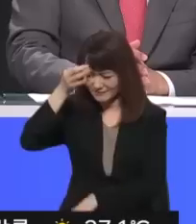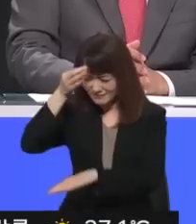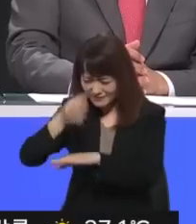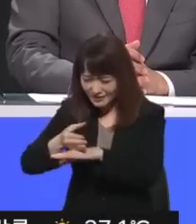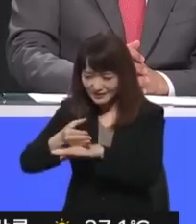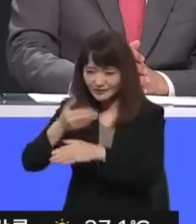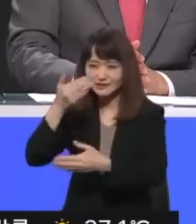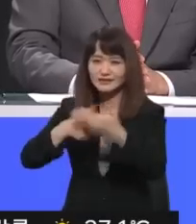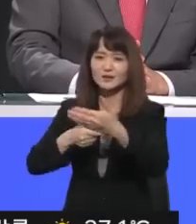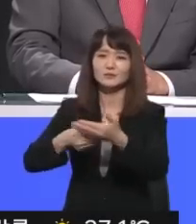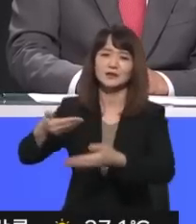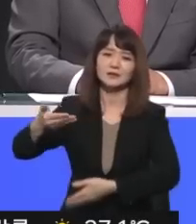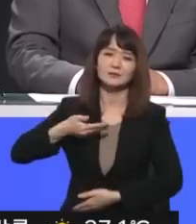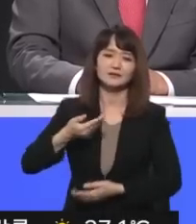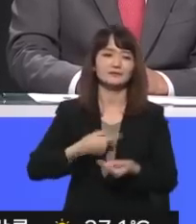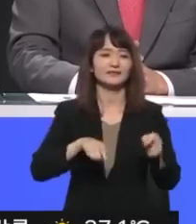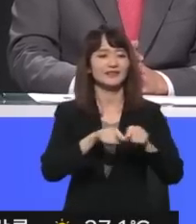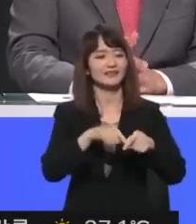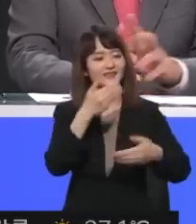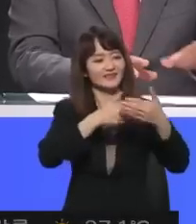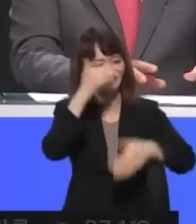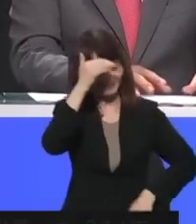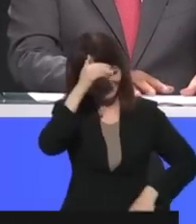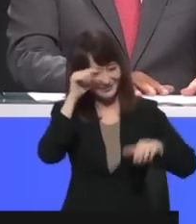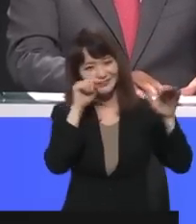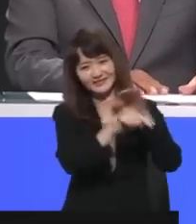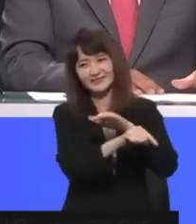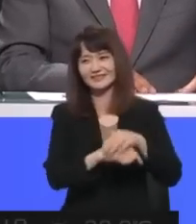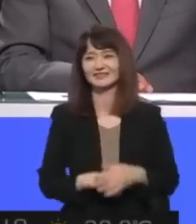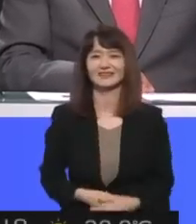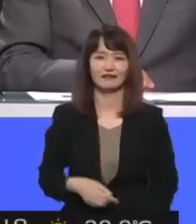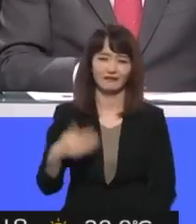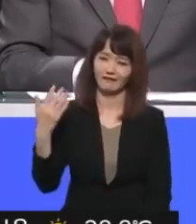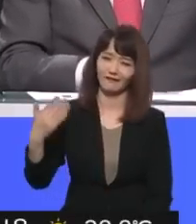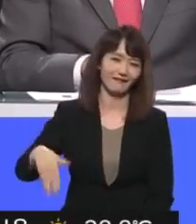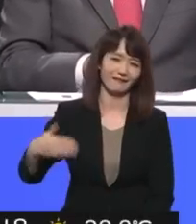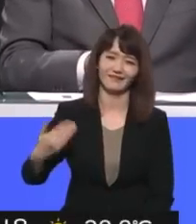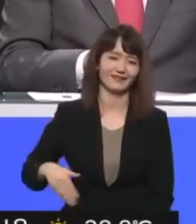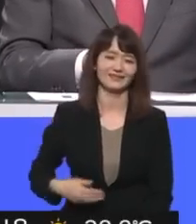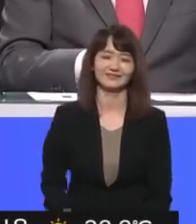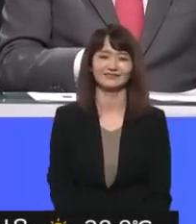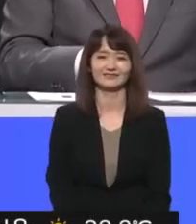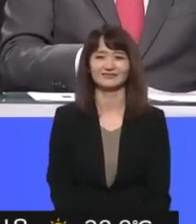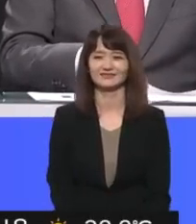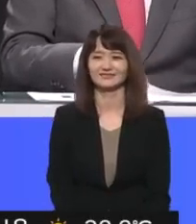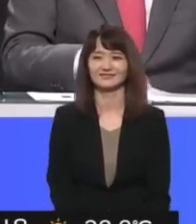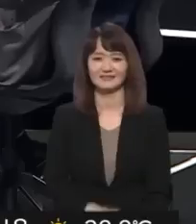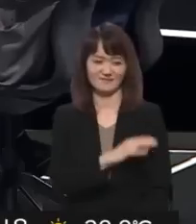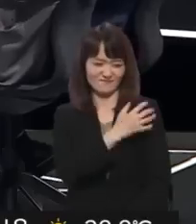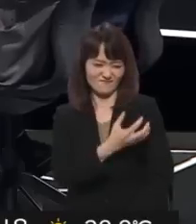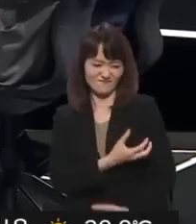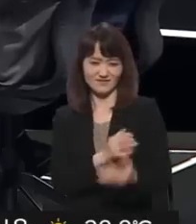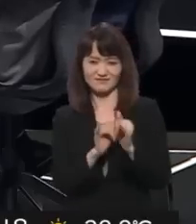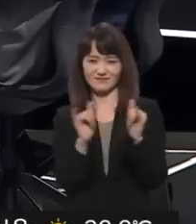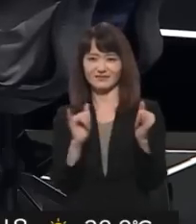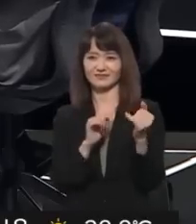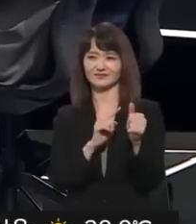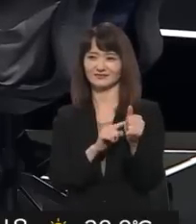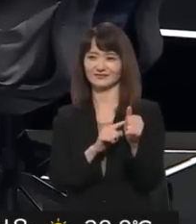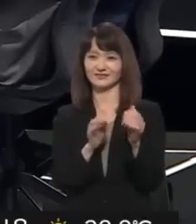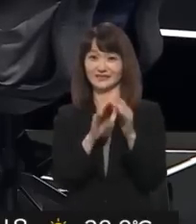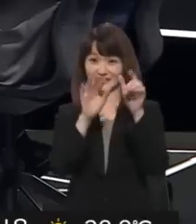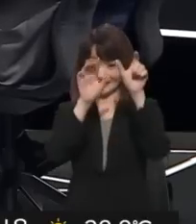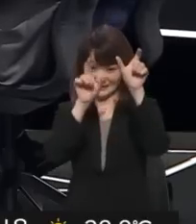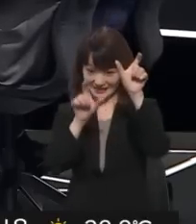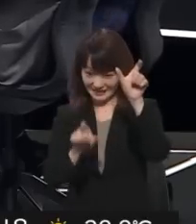네, 연주 씨랑 같이 영화 보세요. 영화표 두 장 드리겠습니다. 대단하십니다. 근육맨님이 근육맨. 근육맨님이신데 일단. 댓글 쓰시는